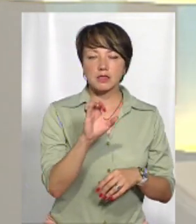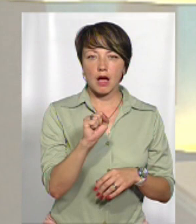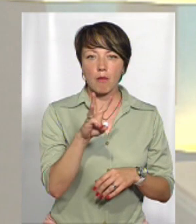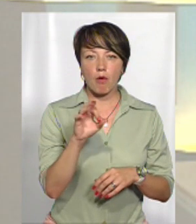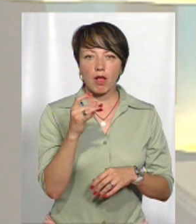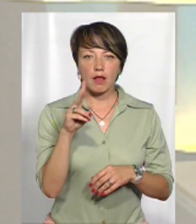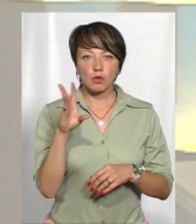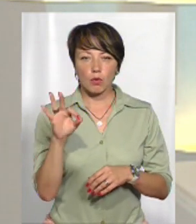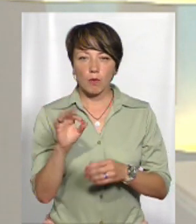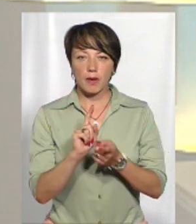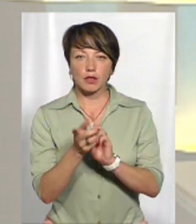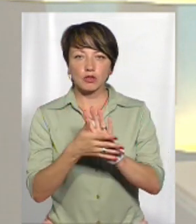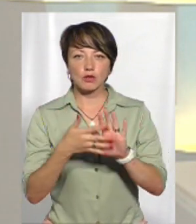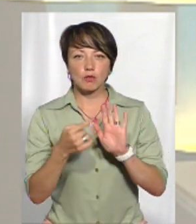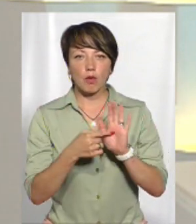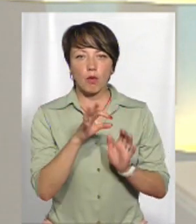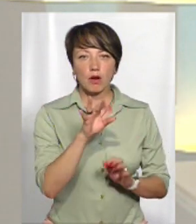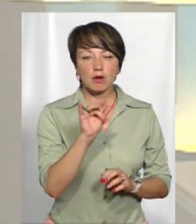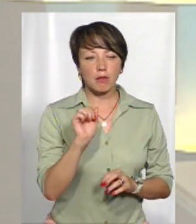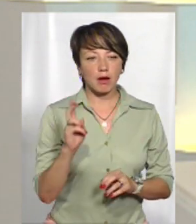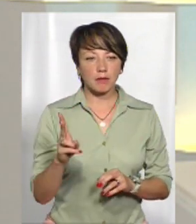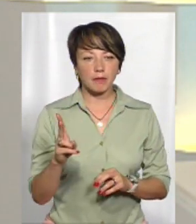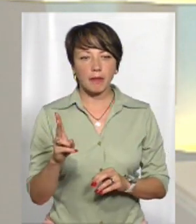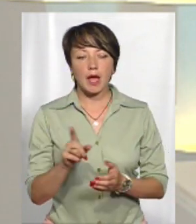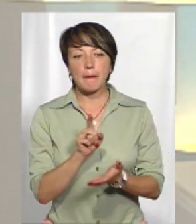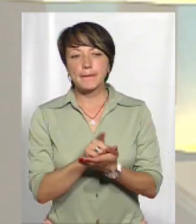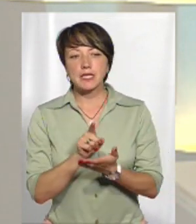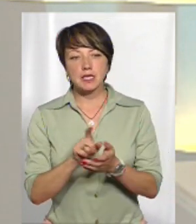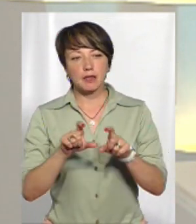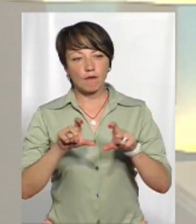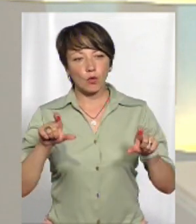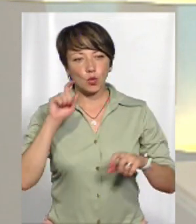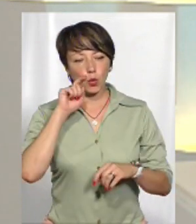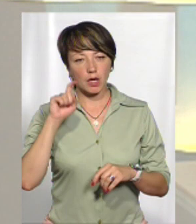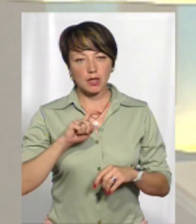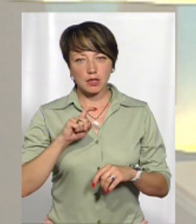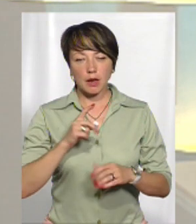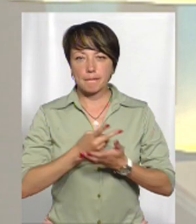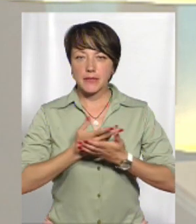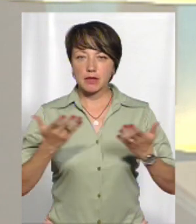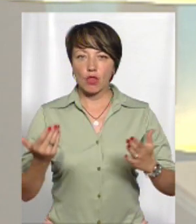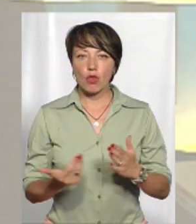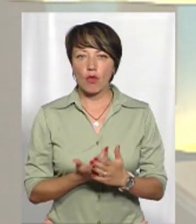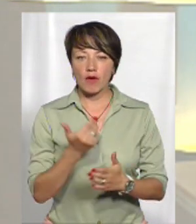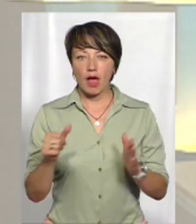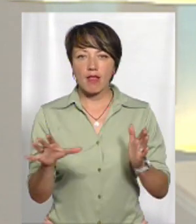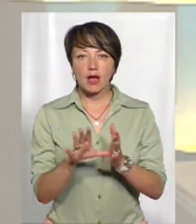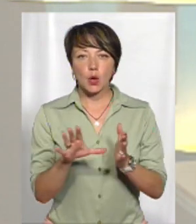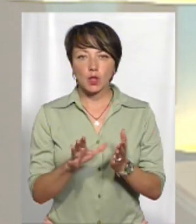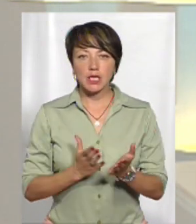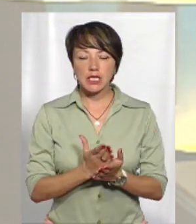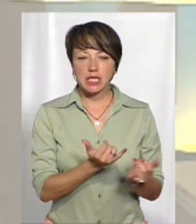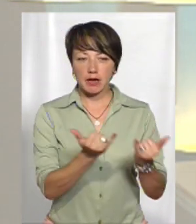та перекладачка на жестову мову Ольга Рибак. Пенсійний фонд України представив новий електронний